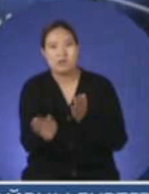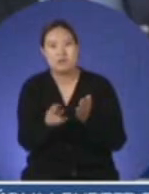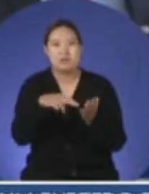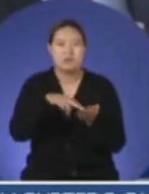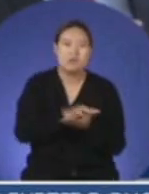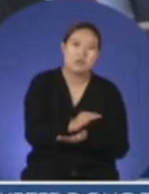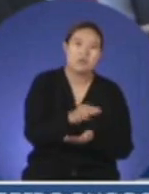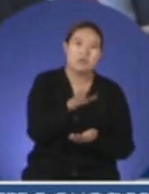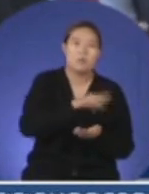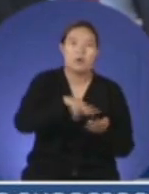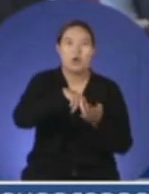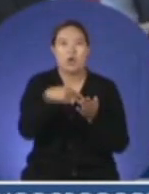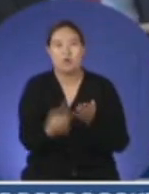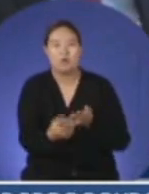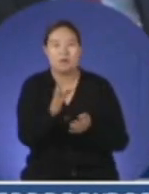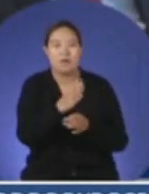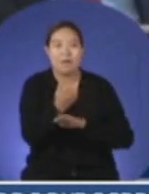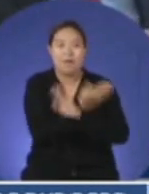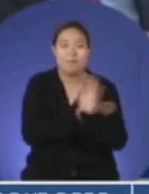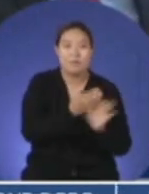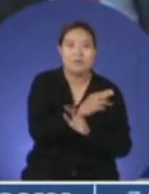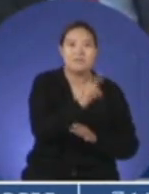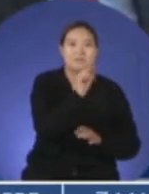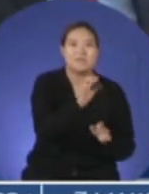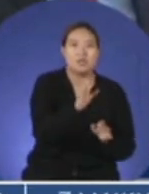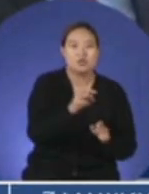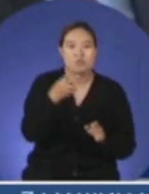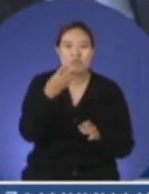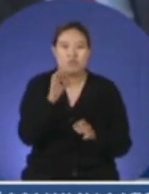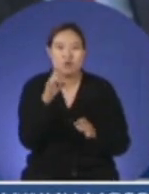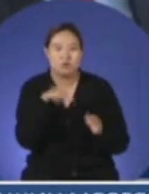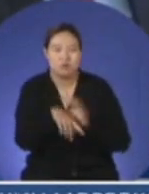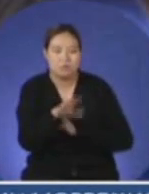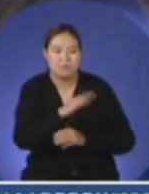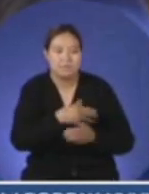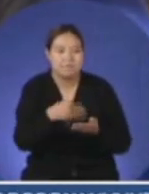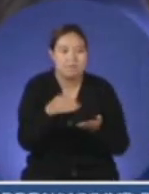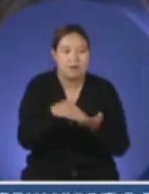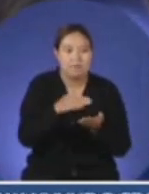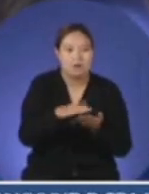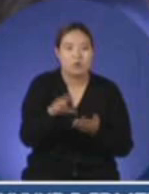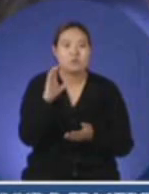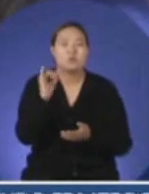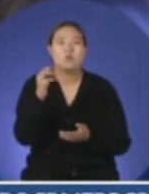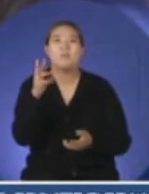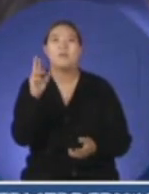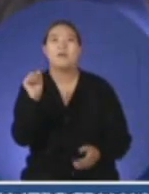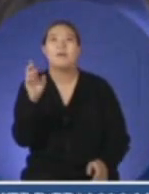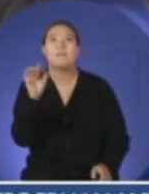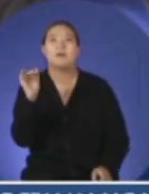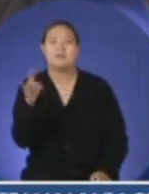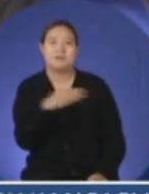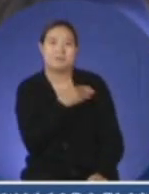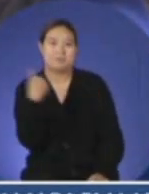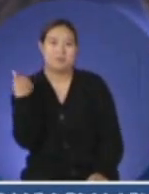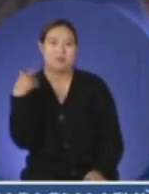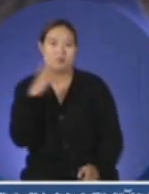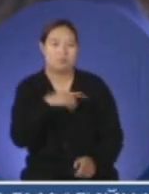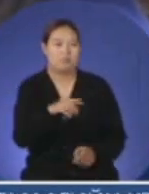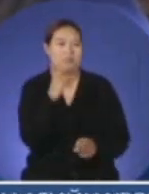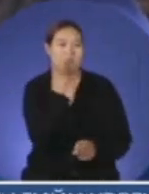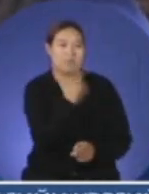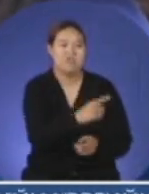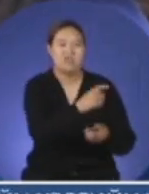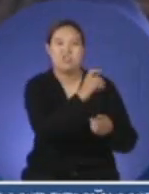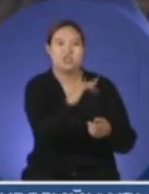урьдчилан сэргийлэх ажлын хүрээнд цас мөсний цэвэрлэгээний ажлыг зохион байгуулах үүргийг хотын дарга Сумья базар хот тогтчлтын газарт өгсөн.